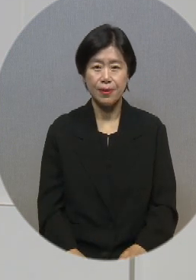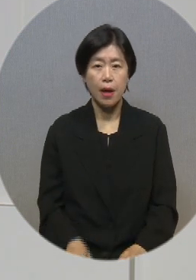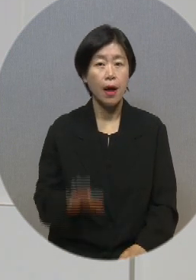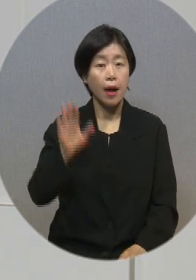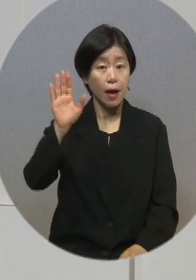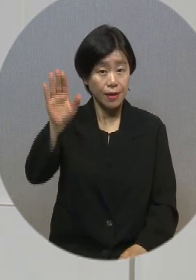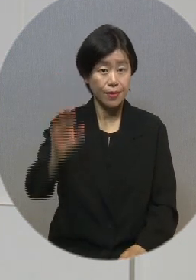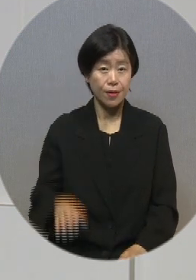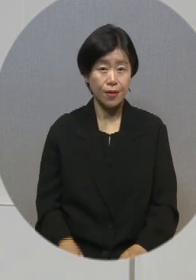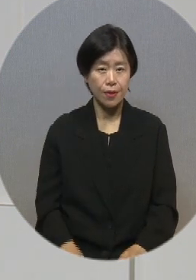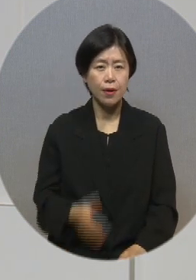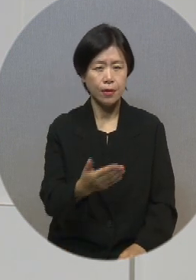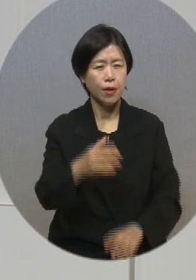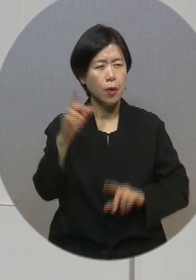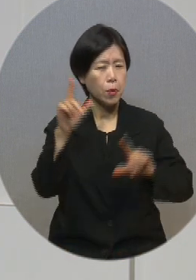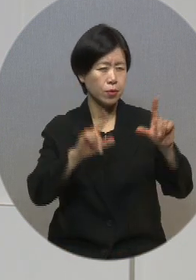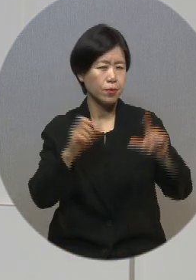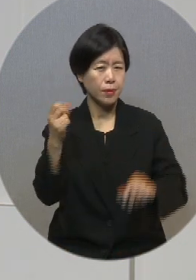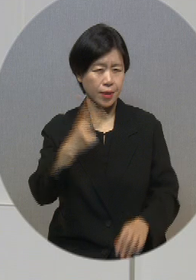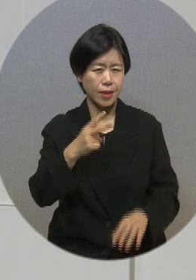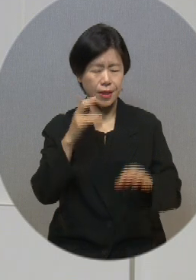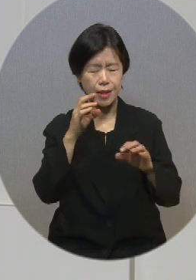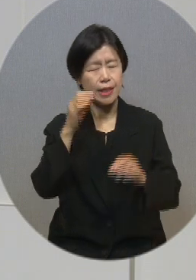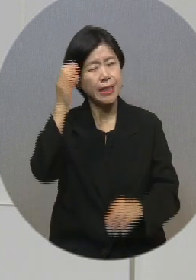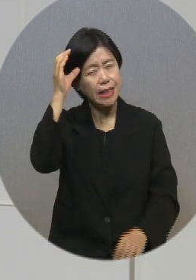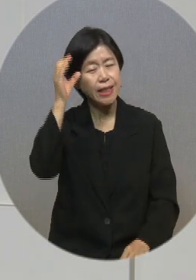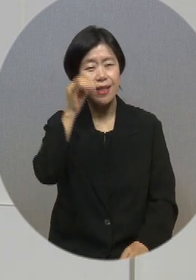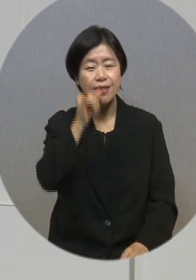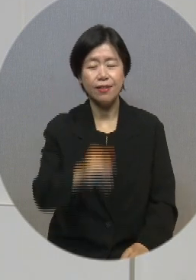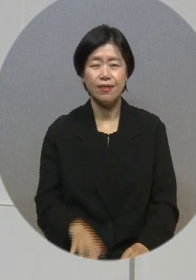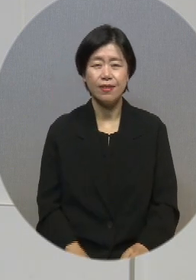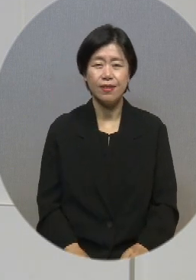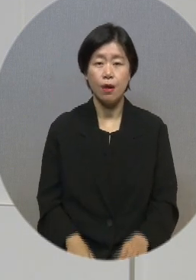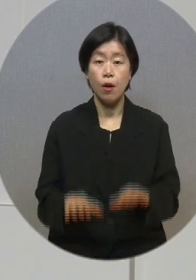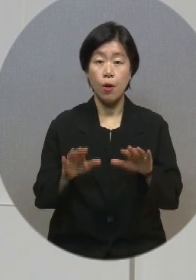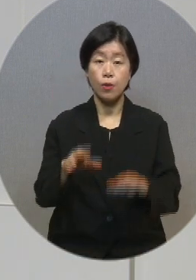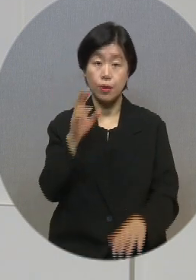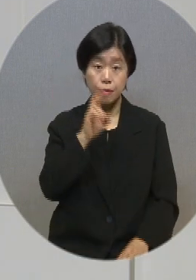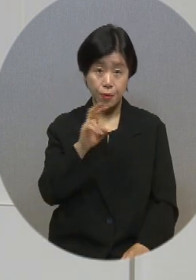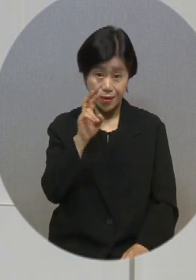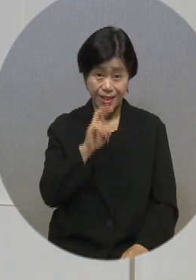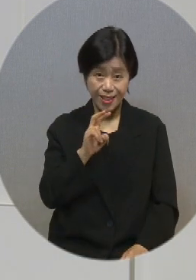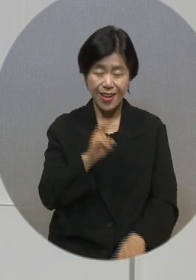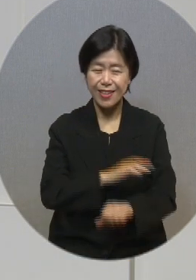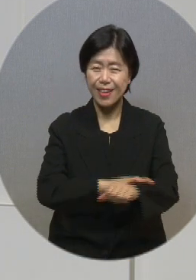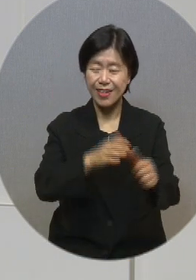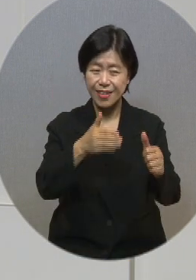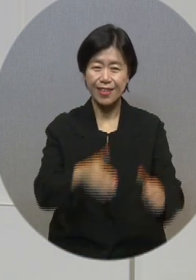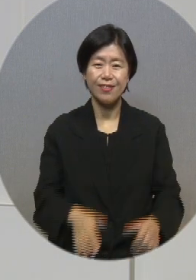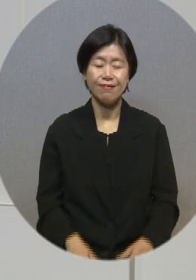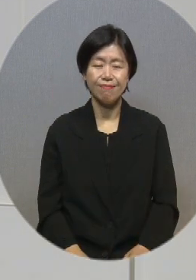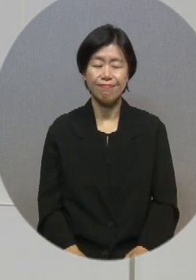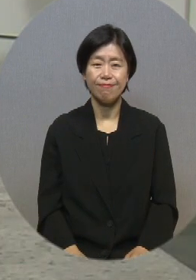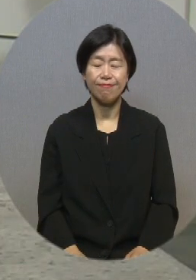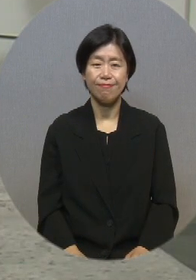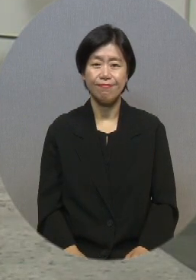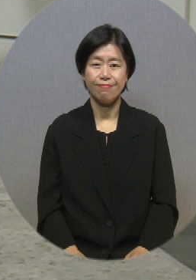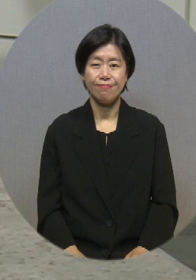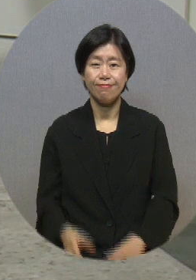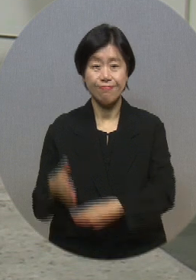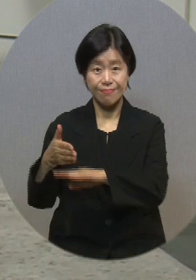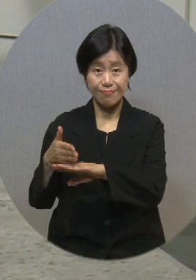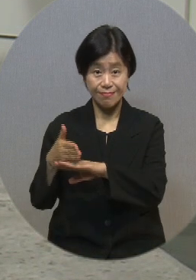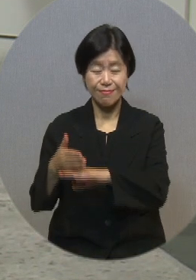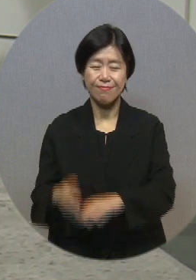모습이 또 다음에 또 볼 수 있도록 오늘 준비하신 노래. 고장난 벽시계 잘 불러주시기 바랍니다.